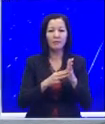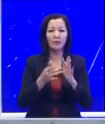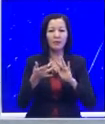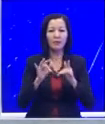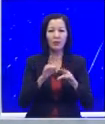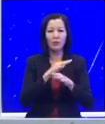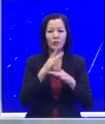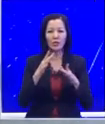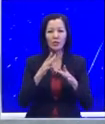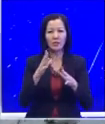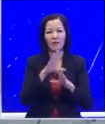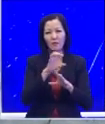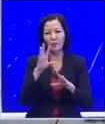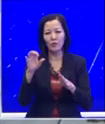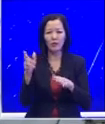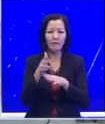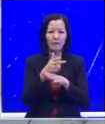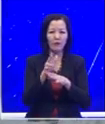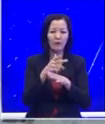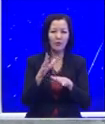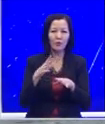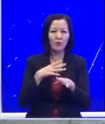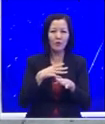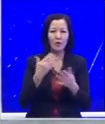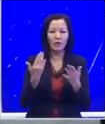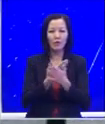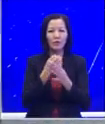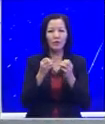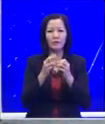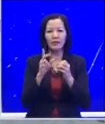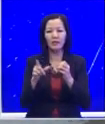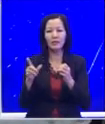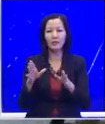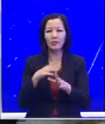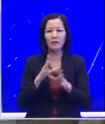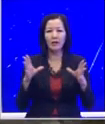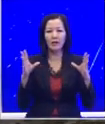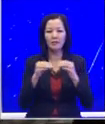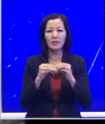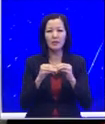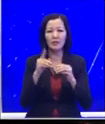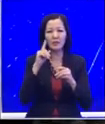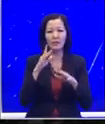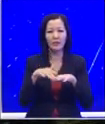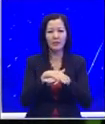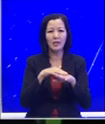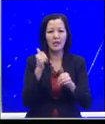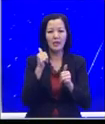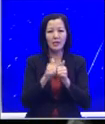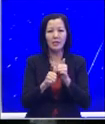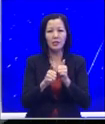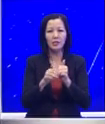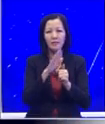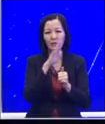ужасные кадры крушения самолета «Фокер-100». Новость о смерти 12 человек объединила всю страну. Каждый из них чей-то